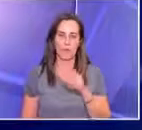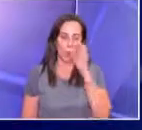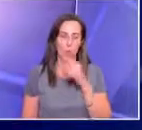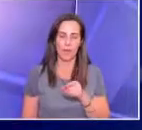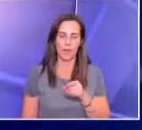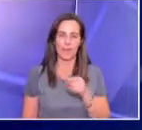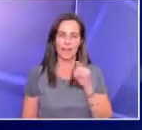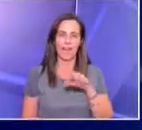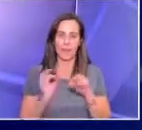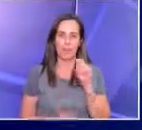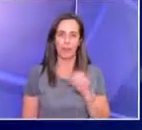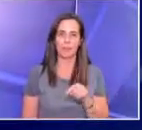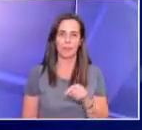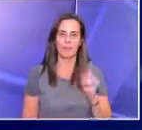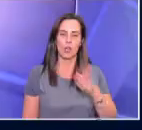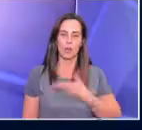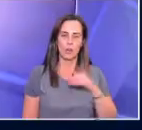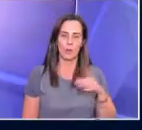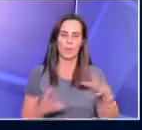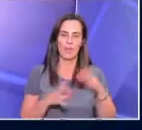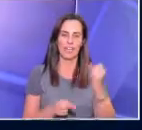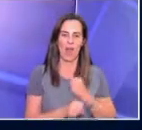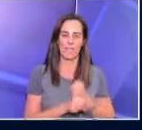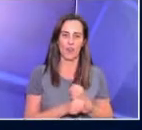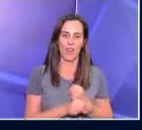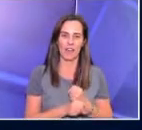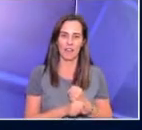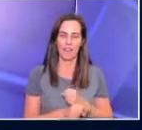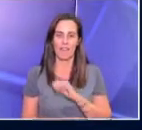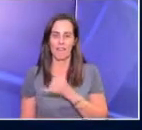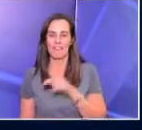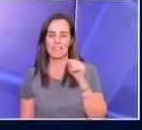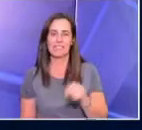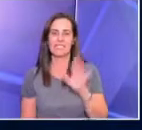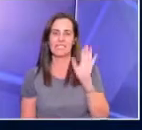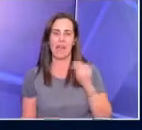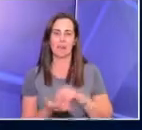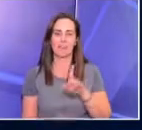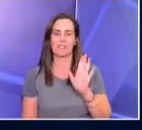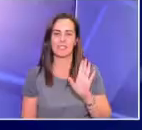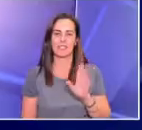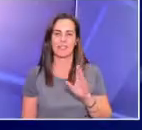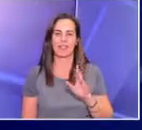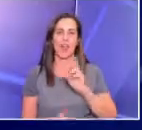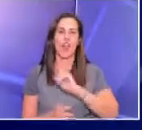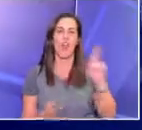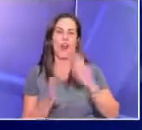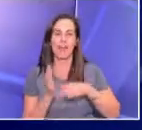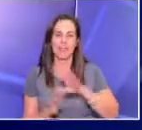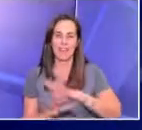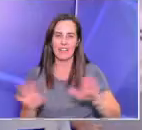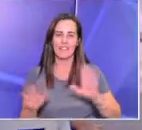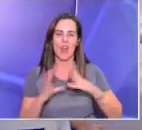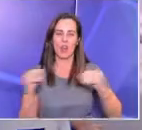וחולדאי הגיע לבחירות האלה, כי לא קיבלו אותו במפלגת העבודה. נכון. זה רק בגלל זה לא רכבת קלה,